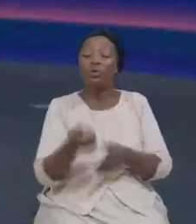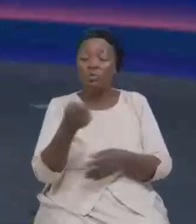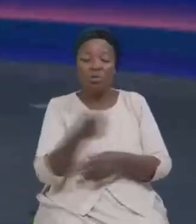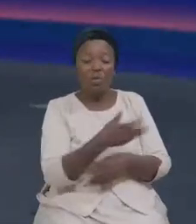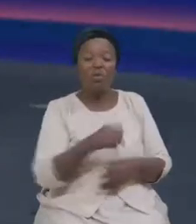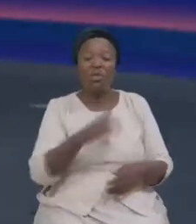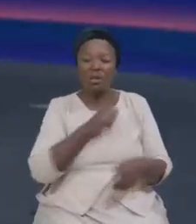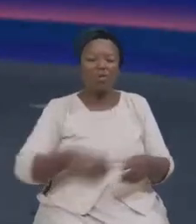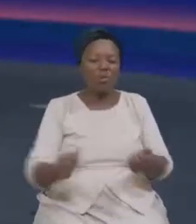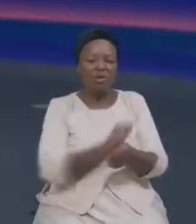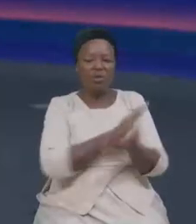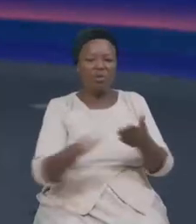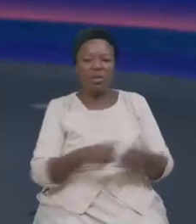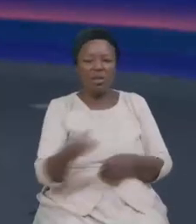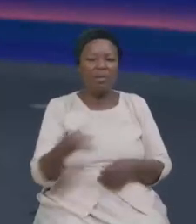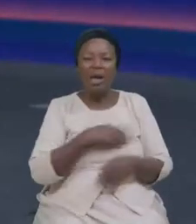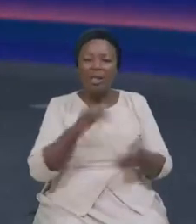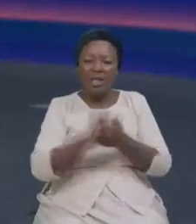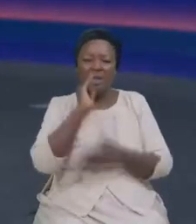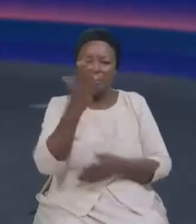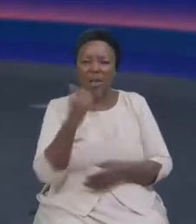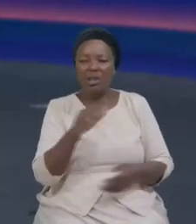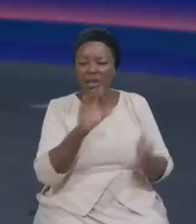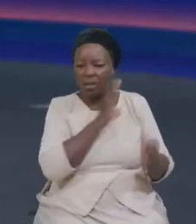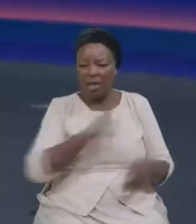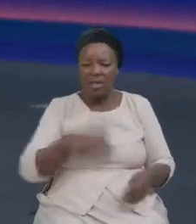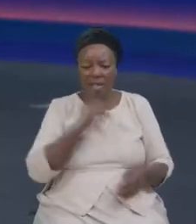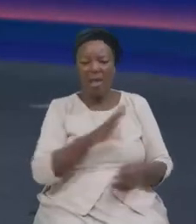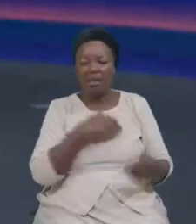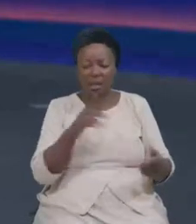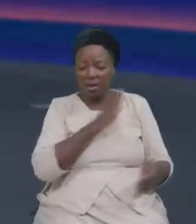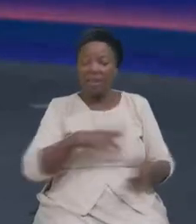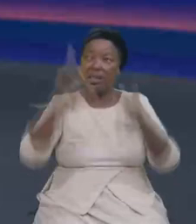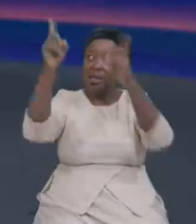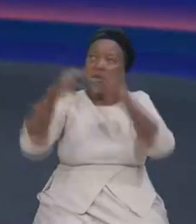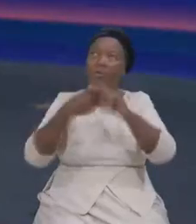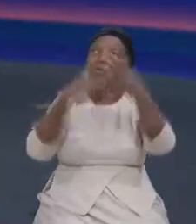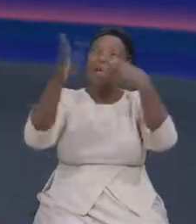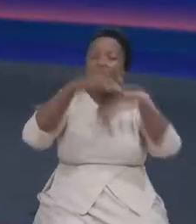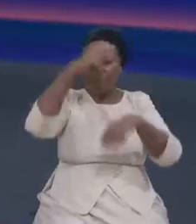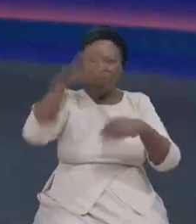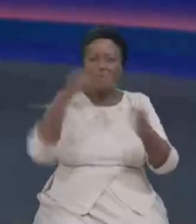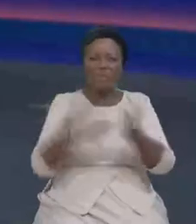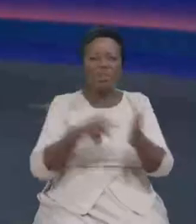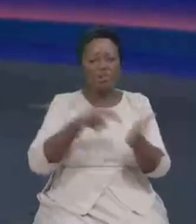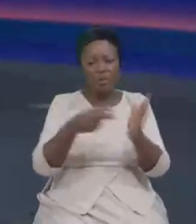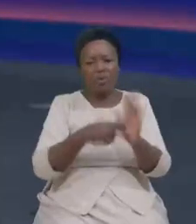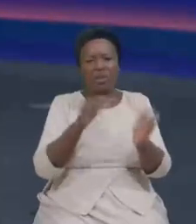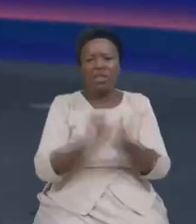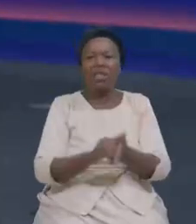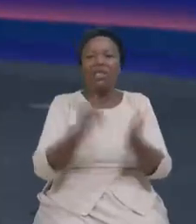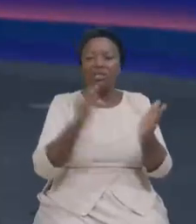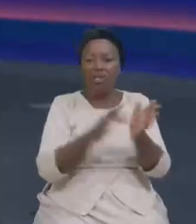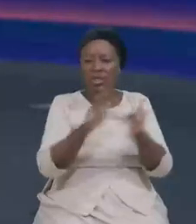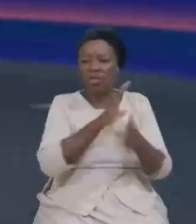C'est pourquoi Christ est venu. Pour cela, Jésus est venu, est apparu afin de détruire les œuvres du